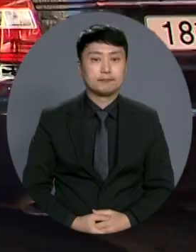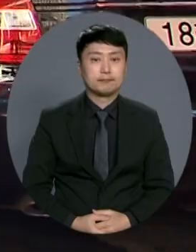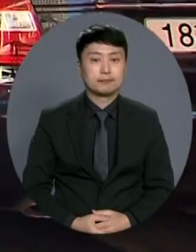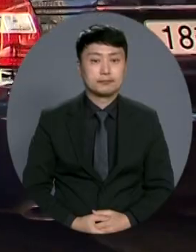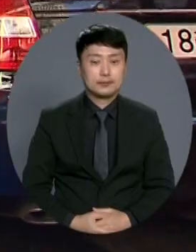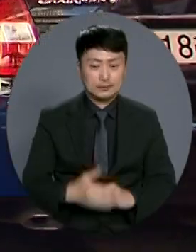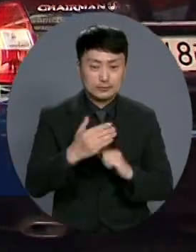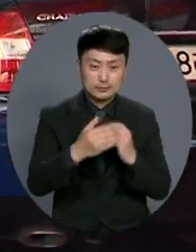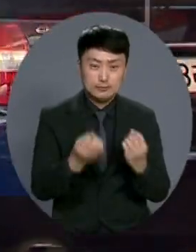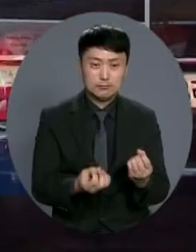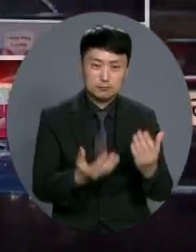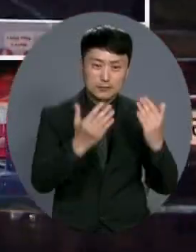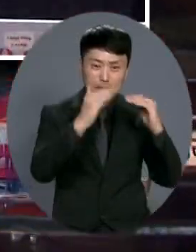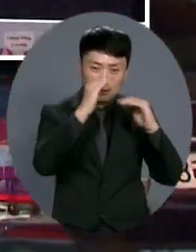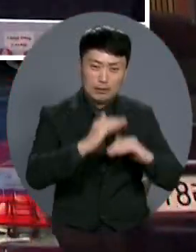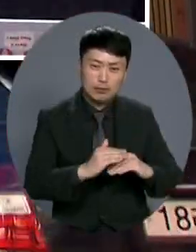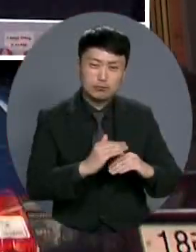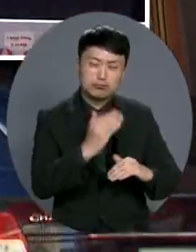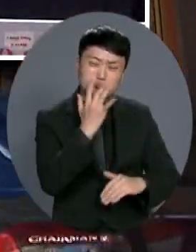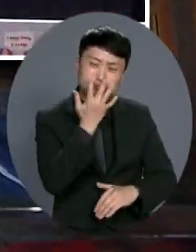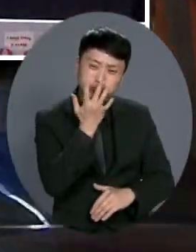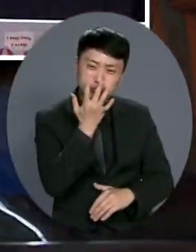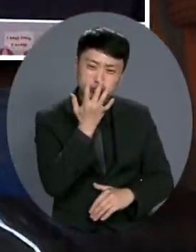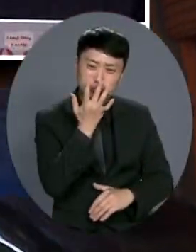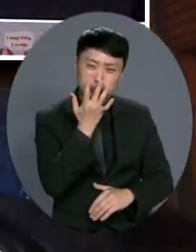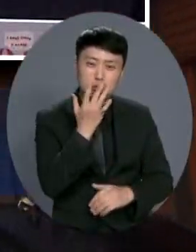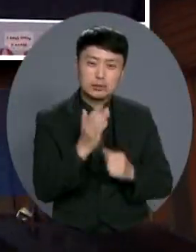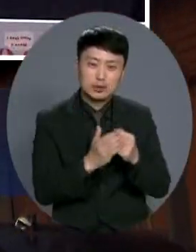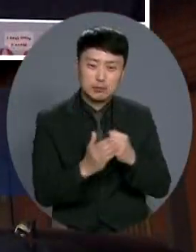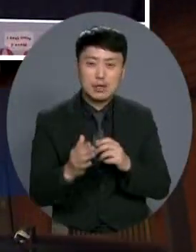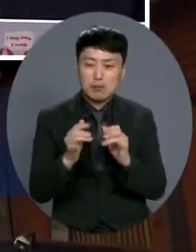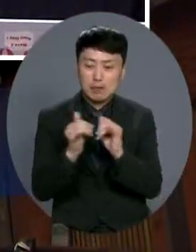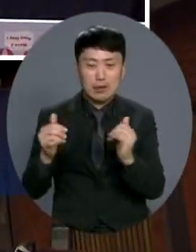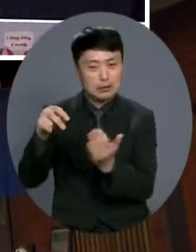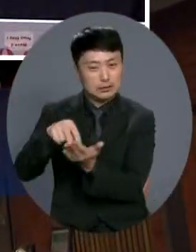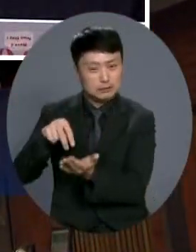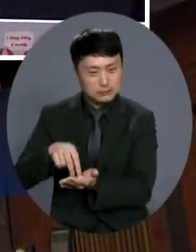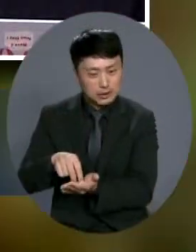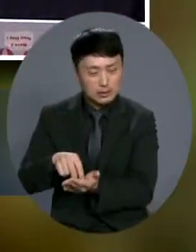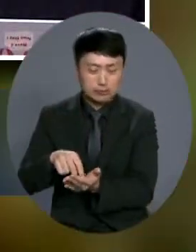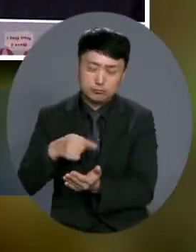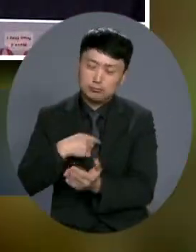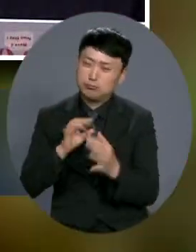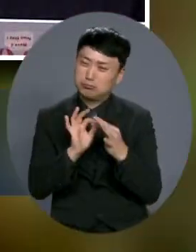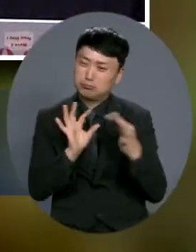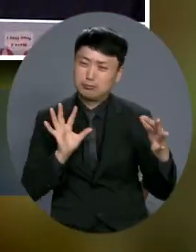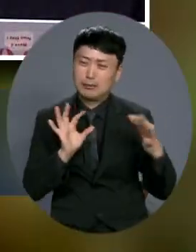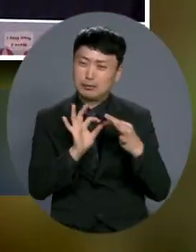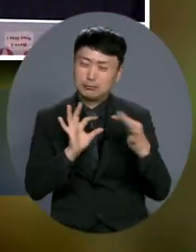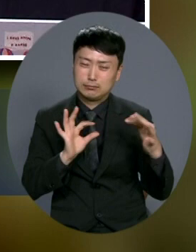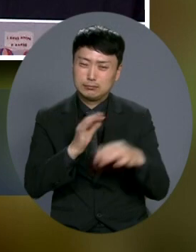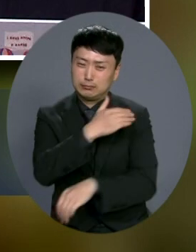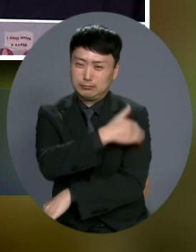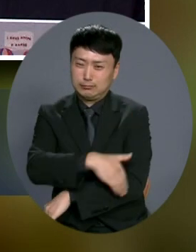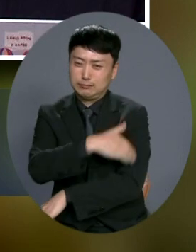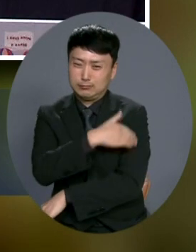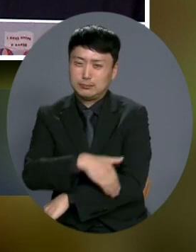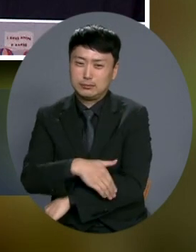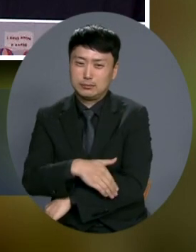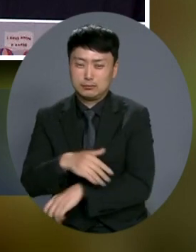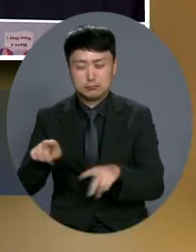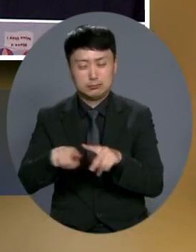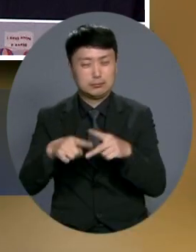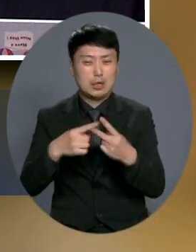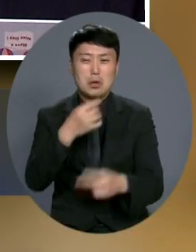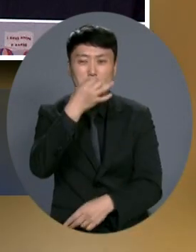비엔날레 하면은 굉장히 어려운 전시고 뭐 시민들 우리들하고 좀 멀리 떨어지고 이해하기 힘들다 이렇게